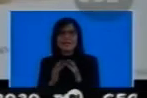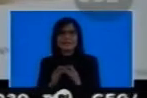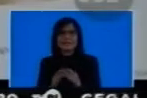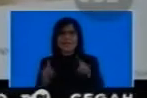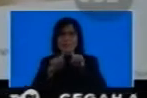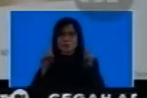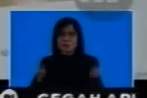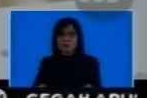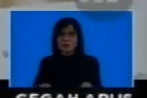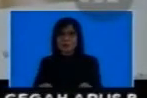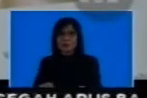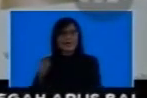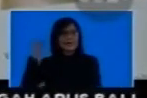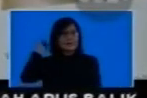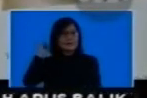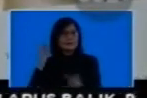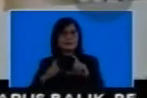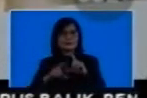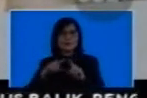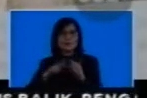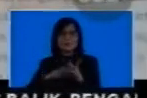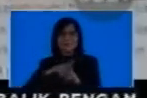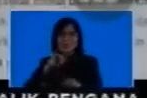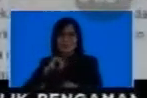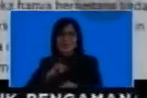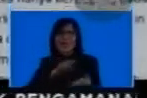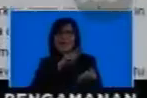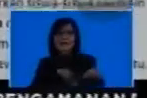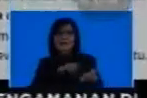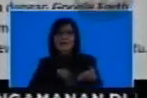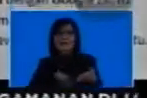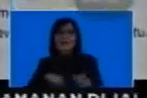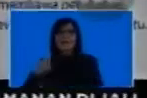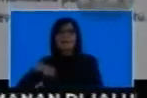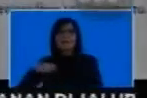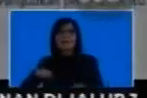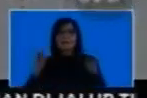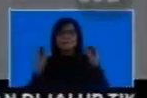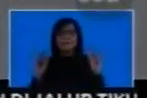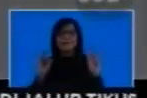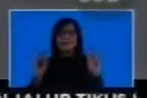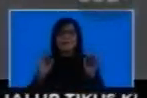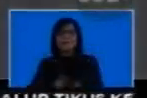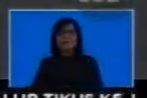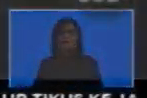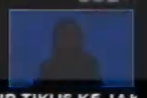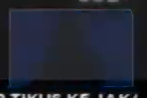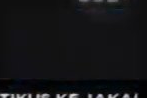Ibu Santi yang akan dibacakan oleh Mas Menteri Nadiem Makarim.